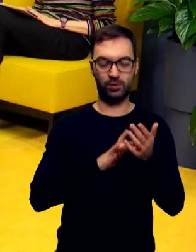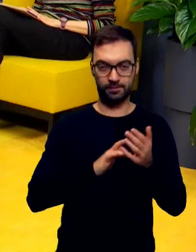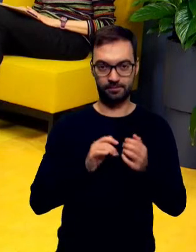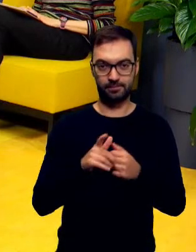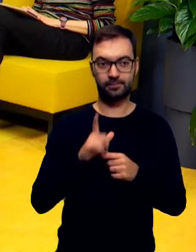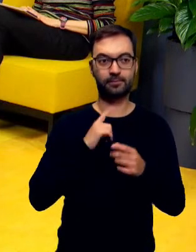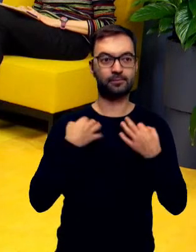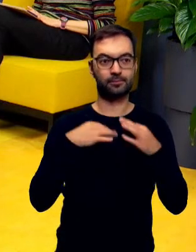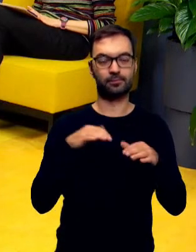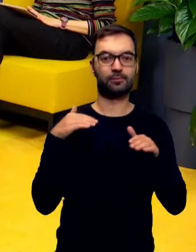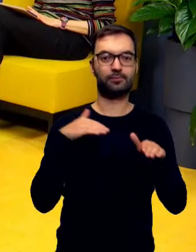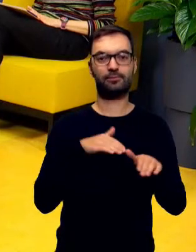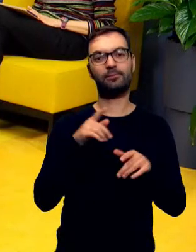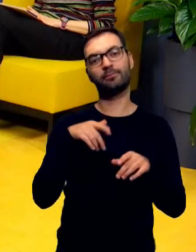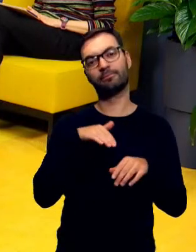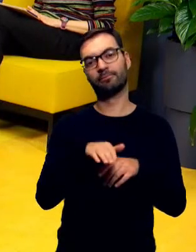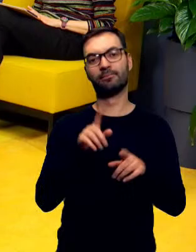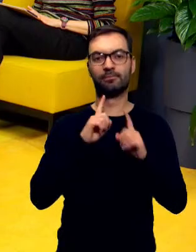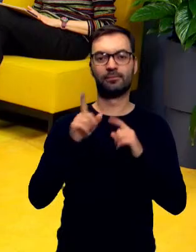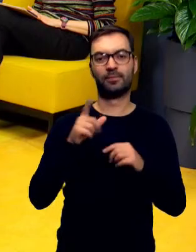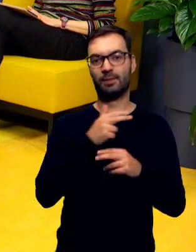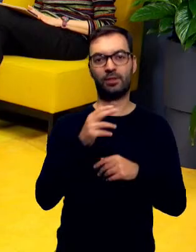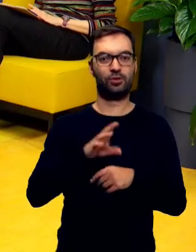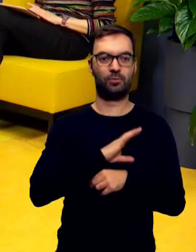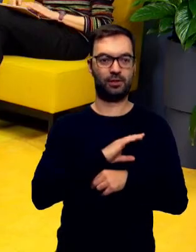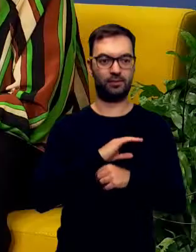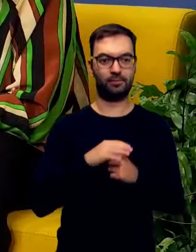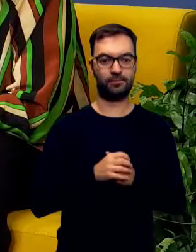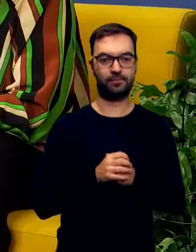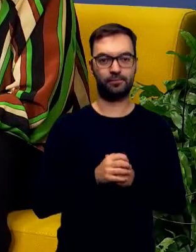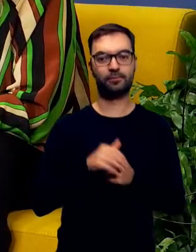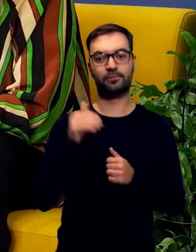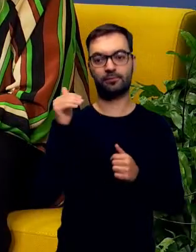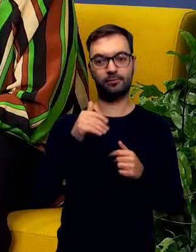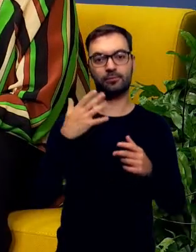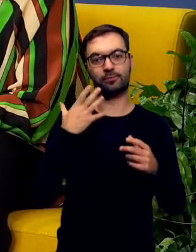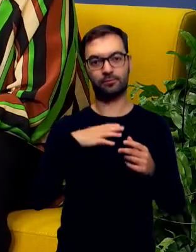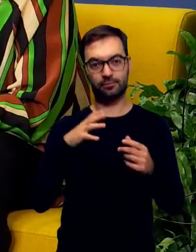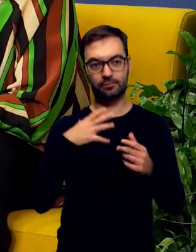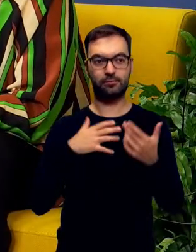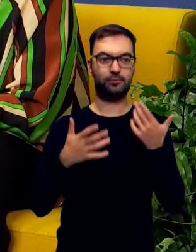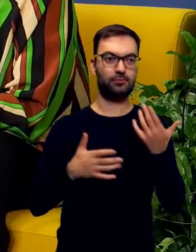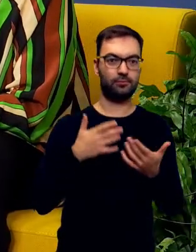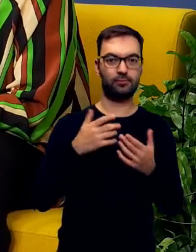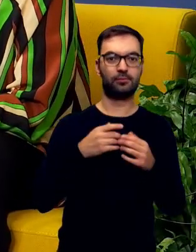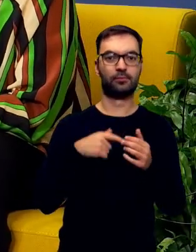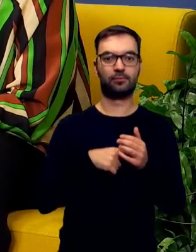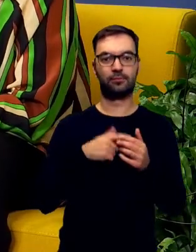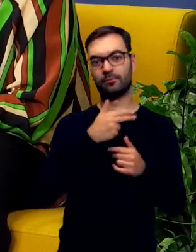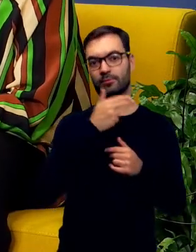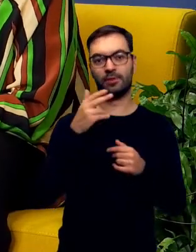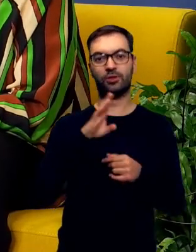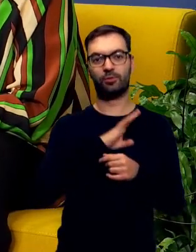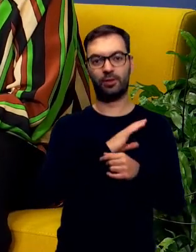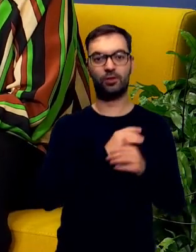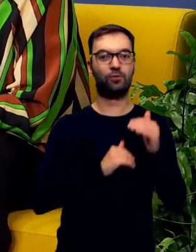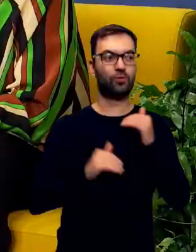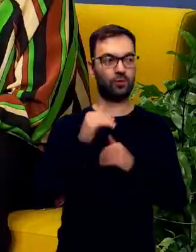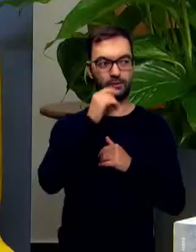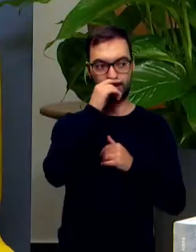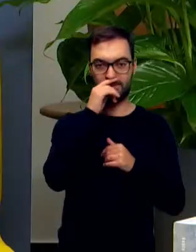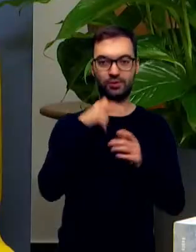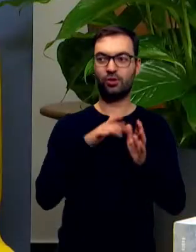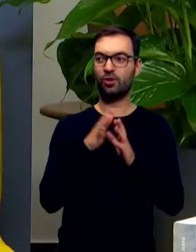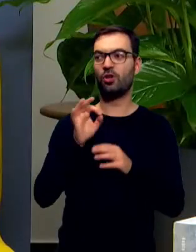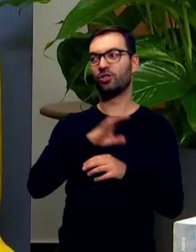tym samochodzie wtedy, pamiętasz, rozmawialiśmy właśnie o śmierci i o tym, że być może warto byłoby podjąć taki temat śmierci w górach. To jest książka